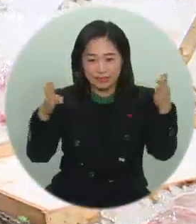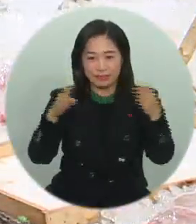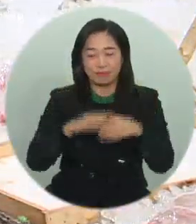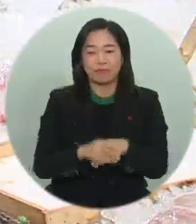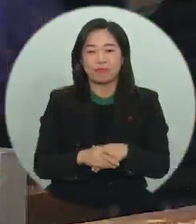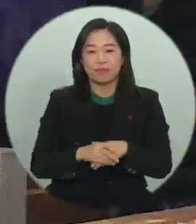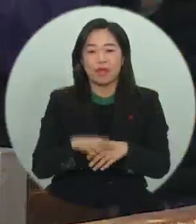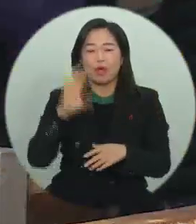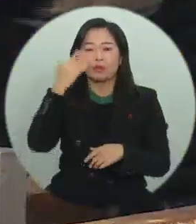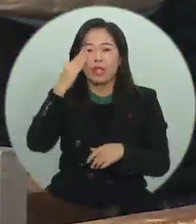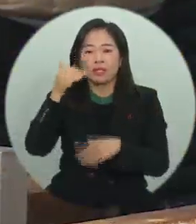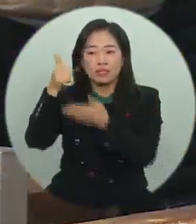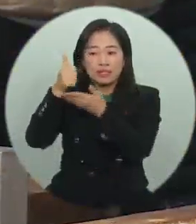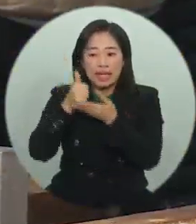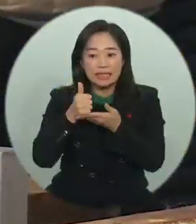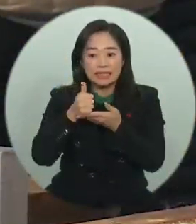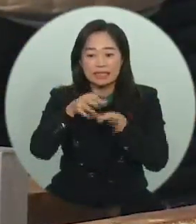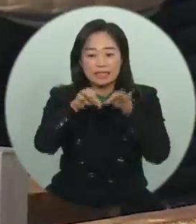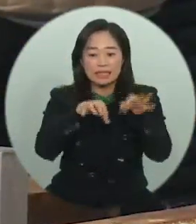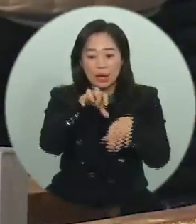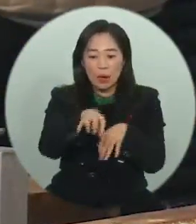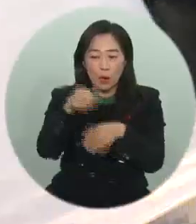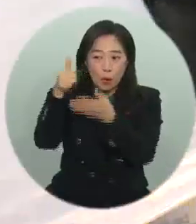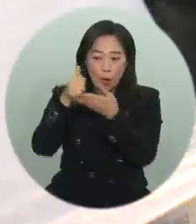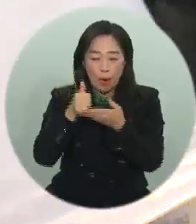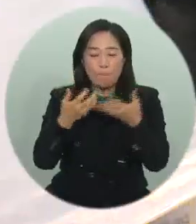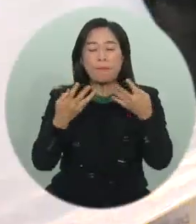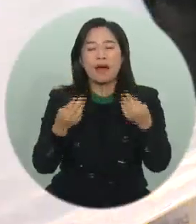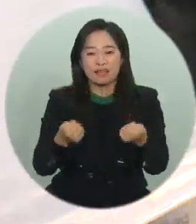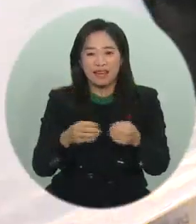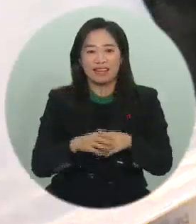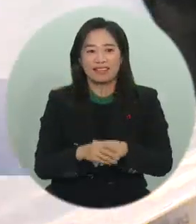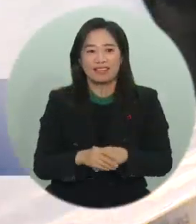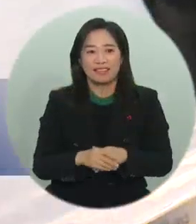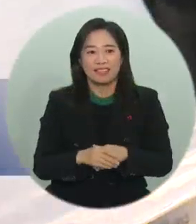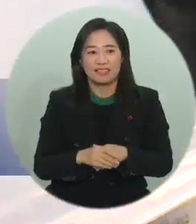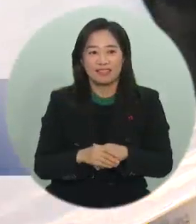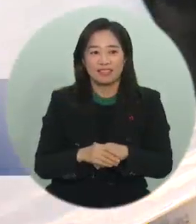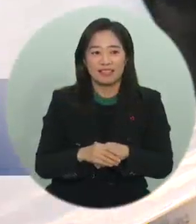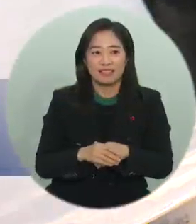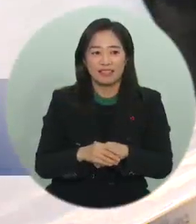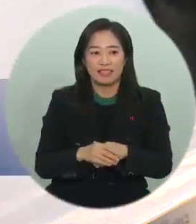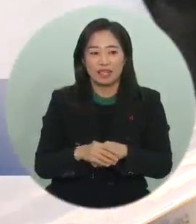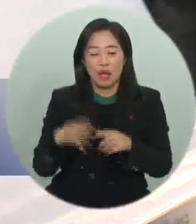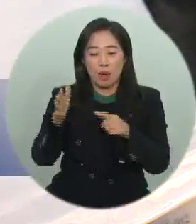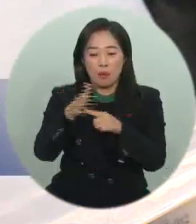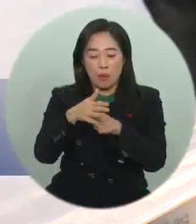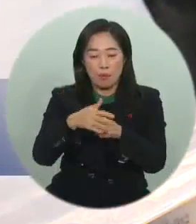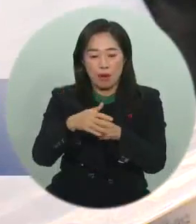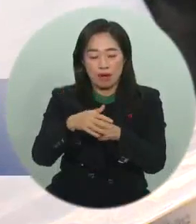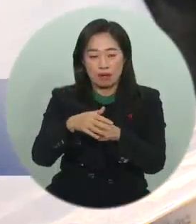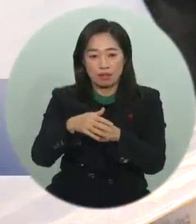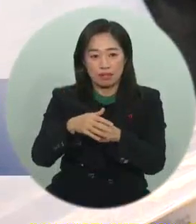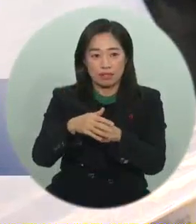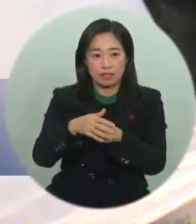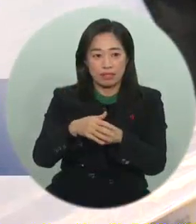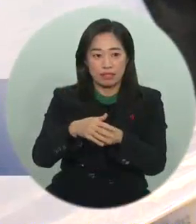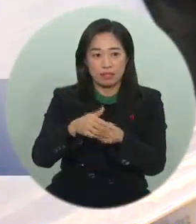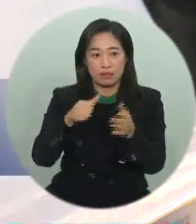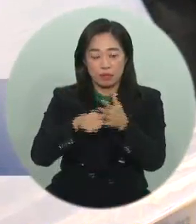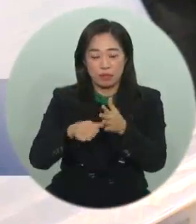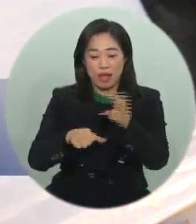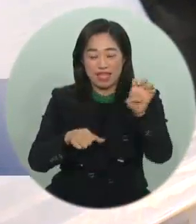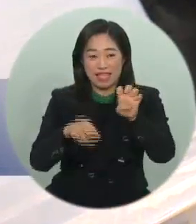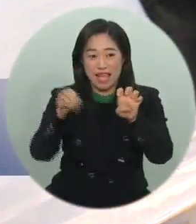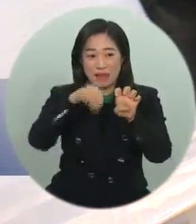최근 시장을 찾는 손님들이 부쩍 늘었습니다. 수산물 40% 환급 행사를 하기 때문에 안 오시는